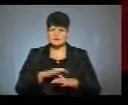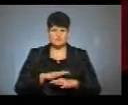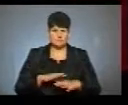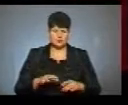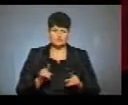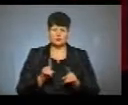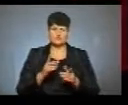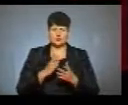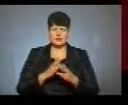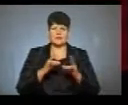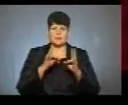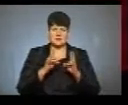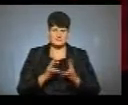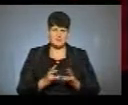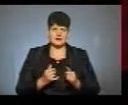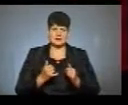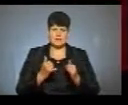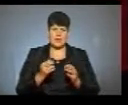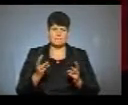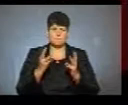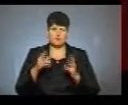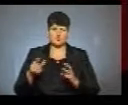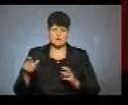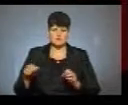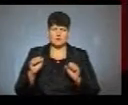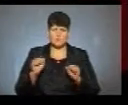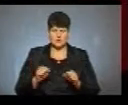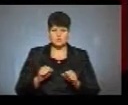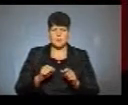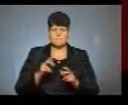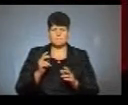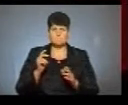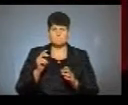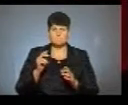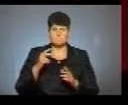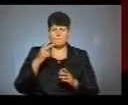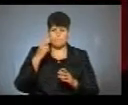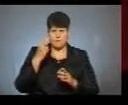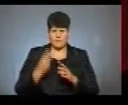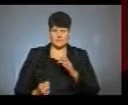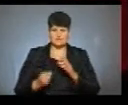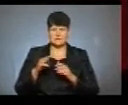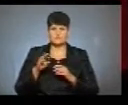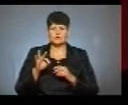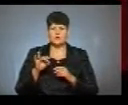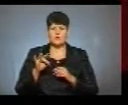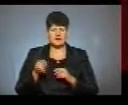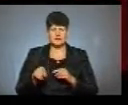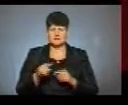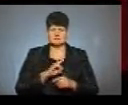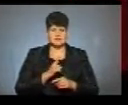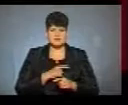існує небезпека для пожежників, тому що можна провалитися в осередок горіння торфу, там досить велика